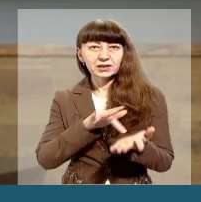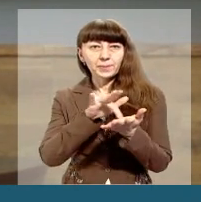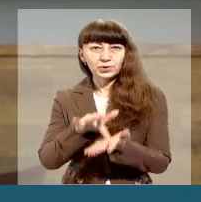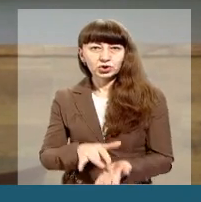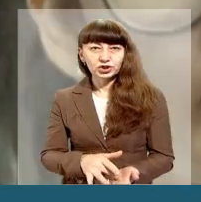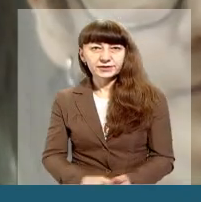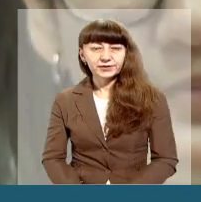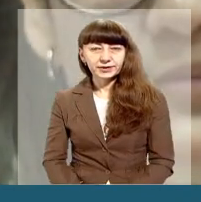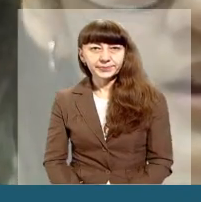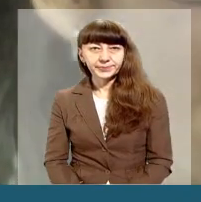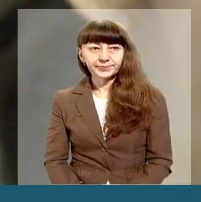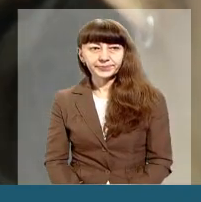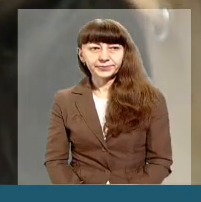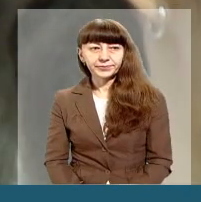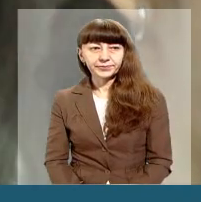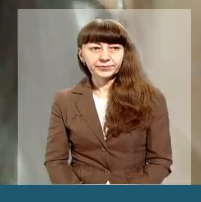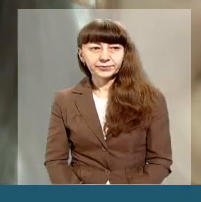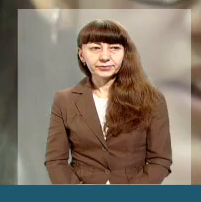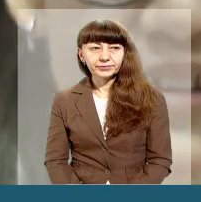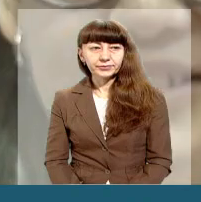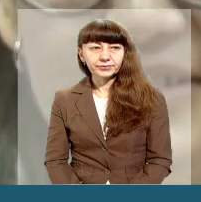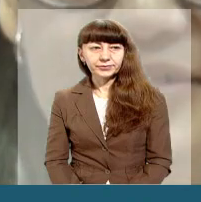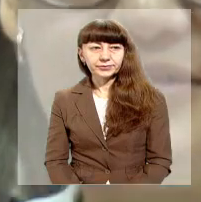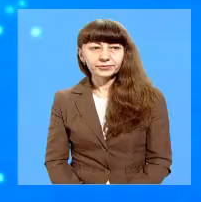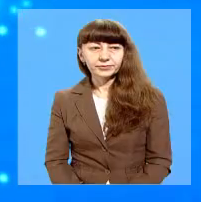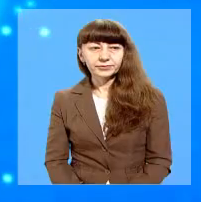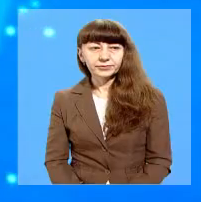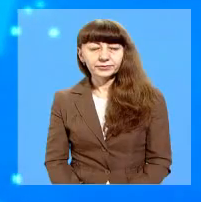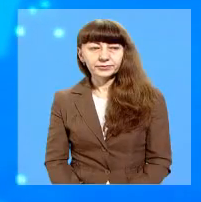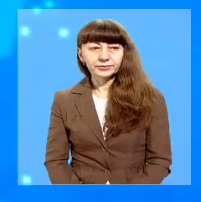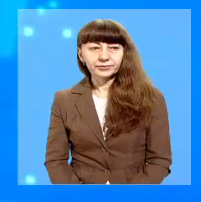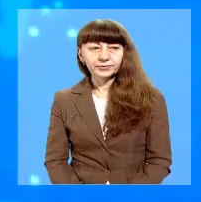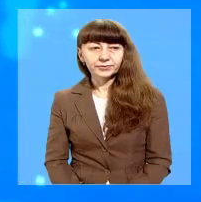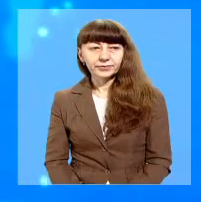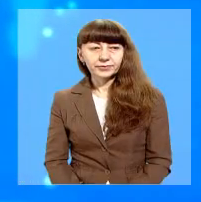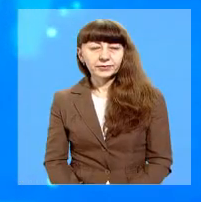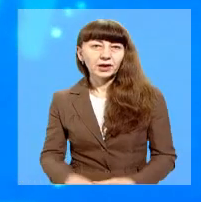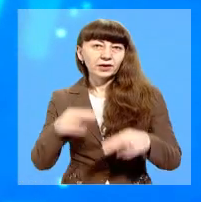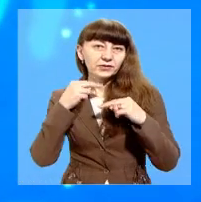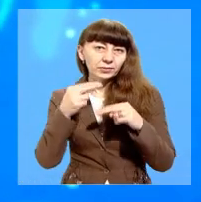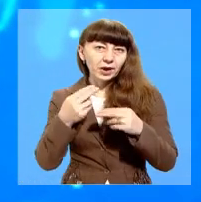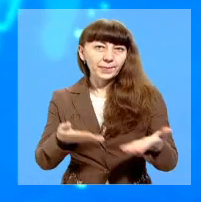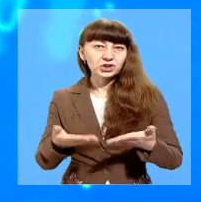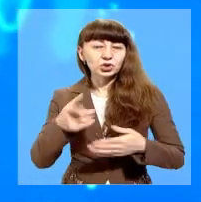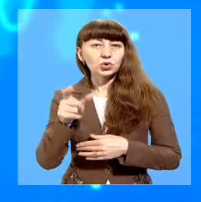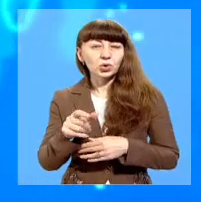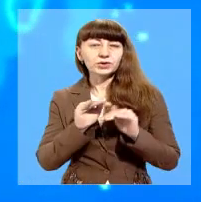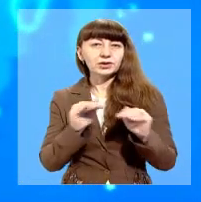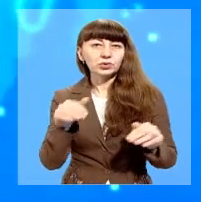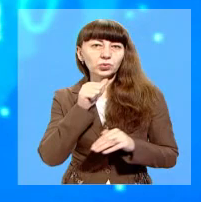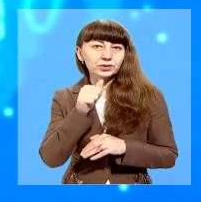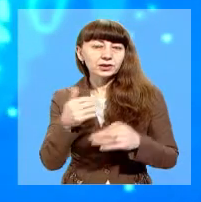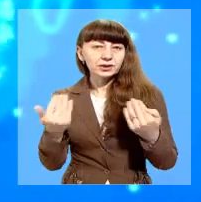путешествие. Айнура Муканова, Диар Ахмечен, телеканал «Костанай». Осторожно, пешеход! Школьники